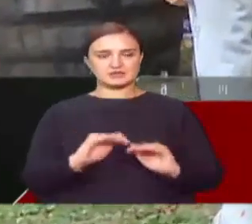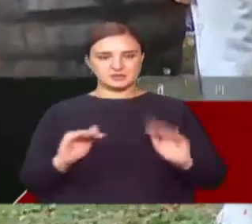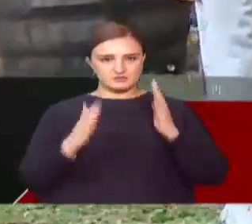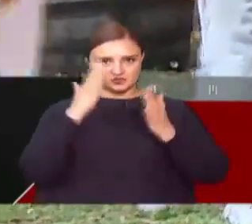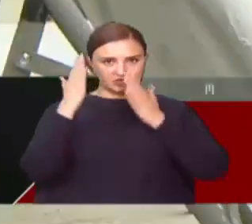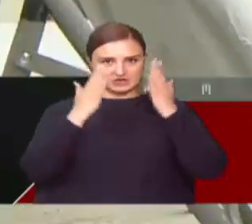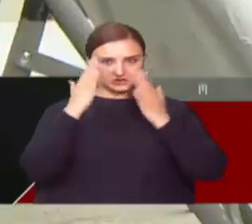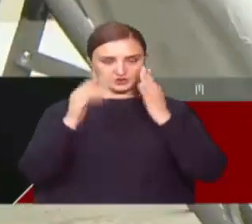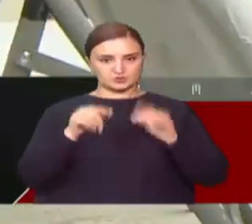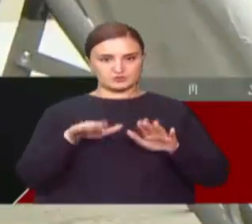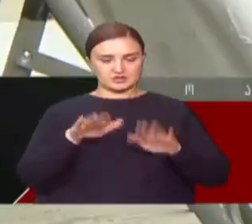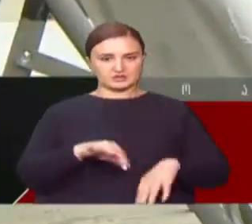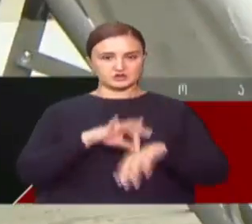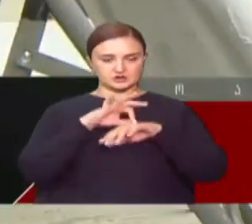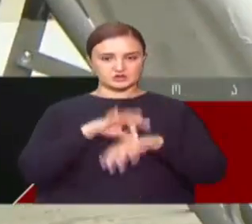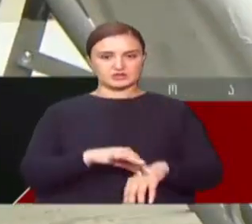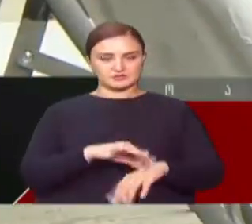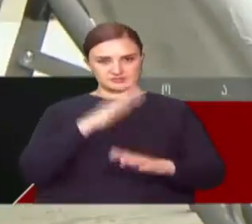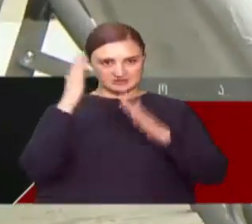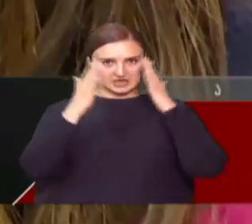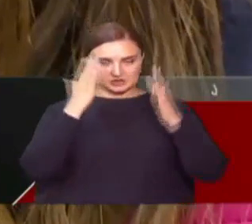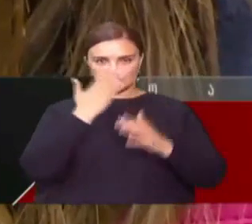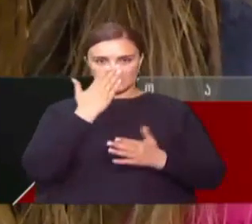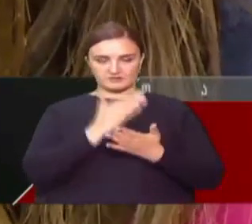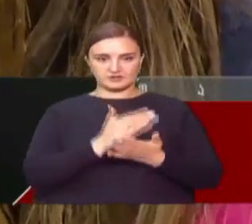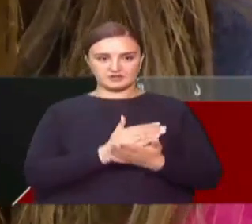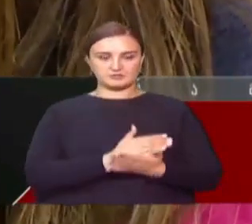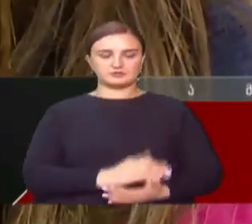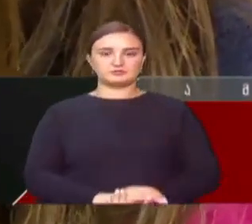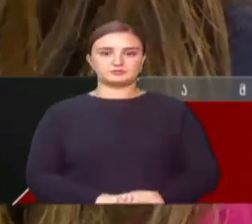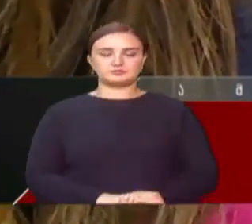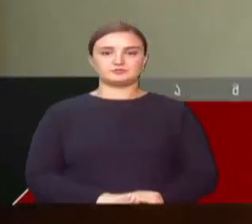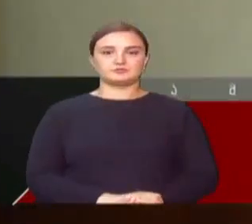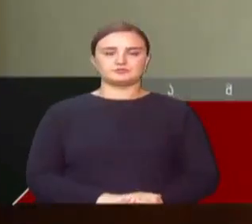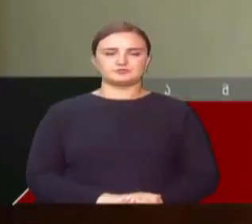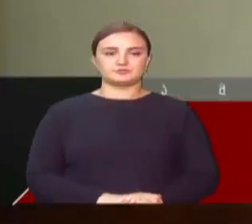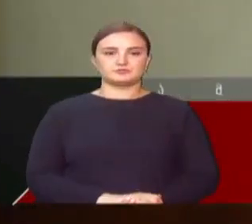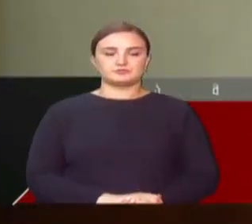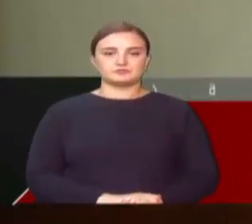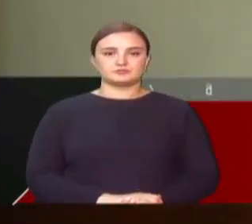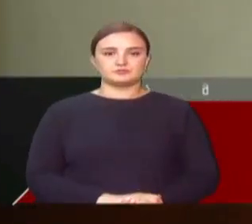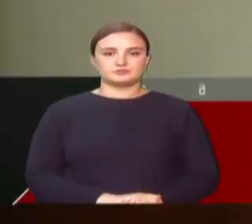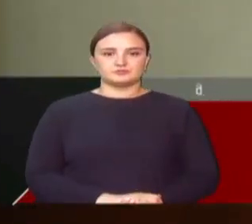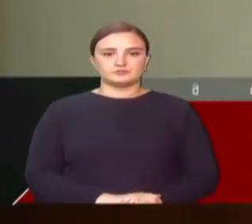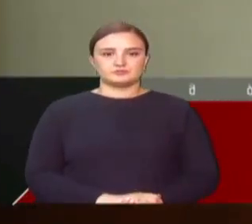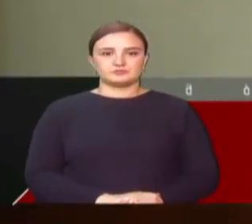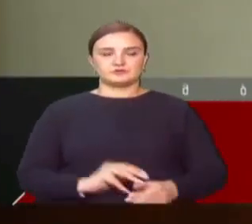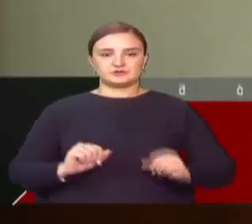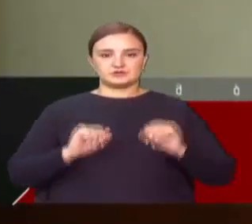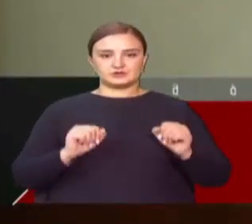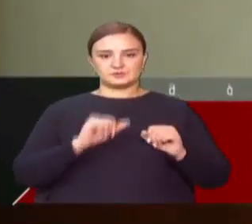გასართობი სივრცეები, სადაც ჩატარდება სახალისო გაკვეთილები. Ძალიან გვინდა და ვცდილობთ, რომ წლიდან წლამდე კიდევ უფრო